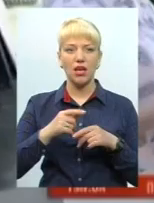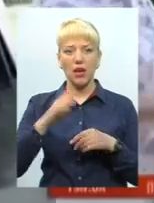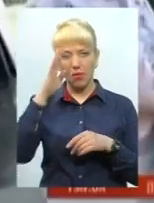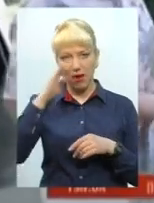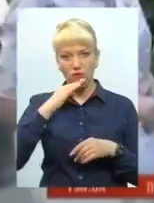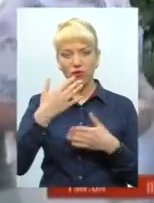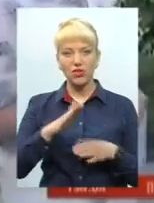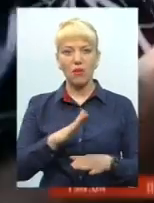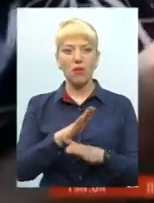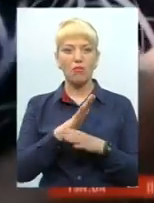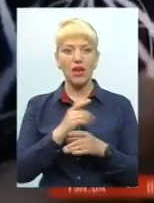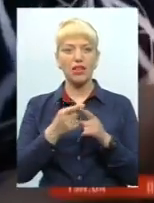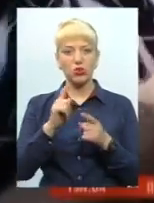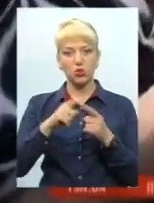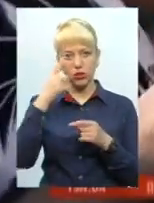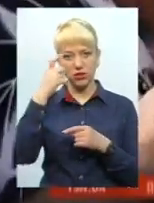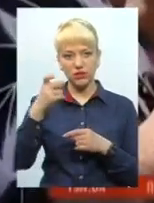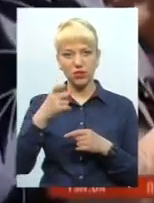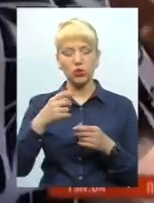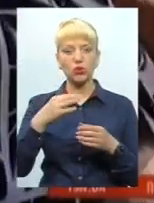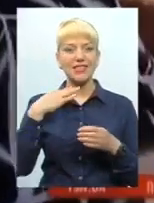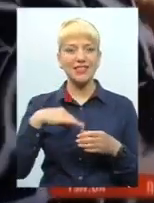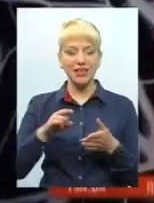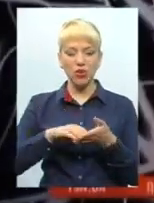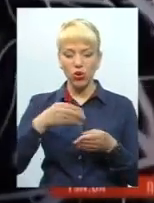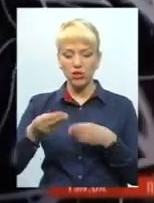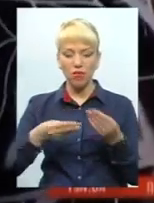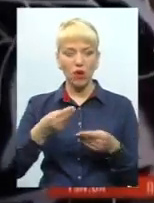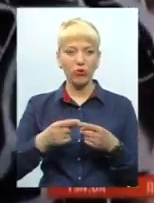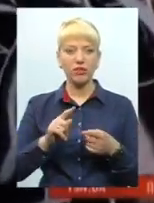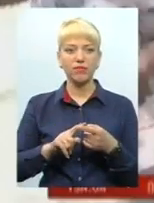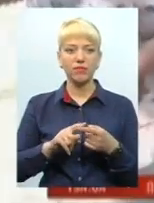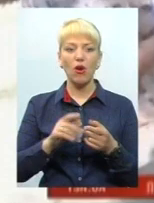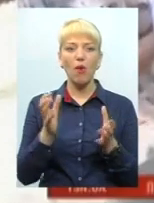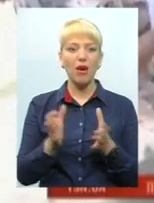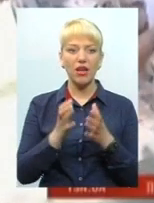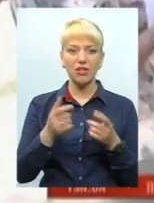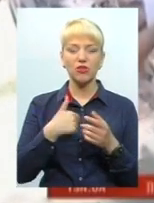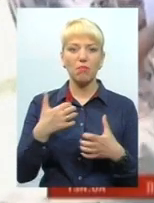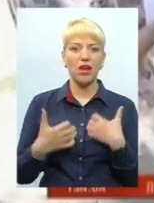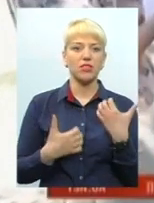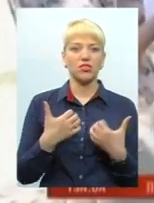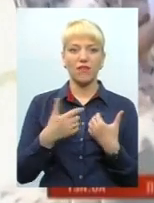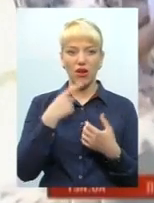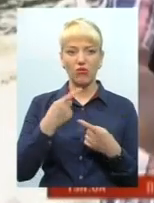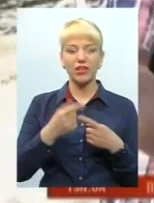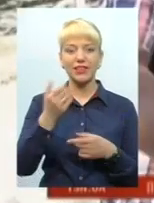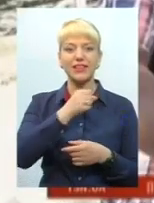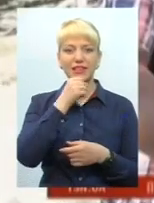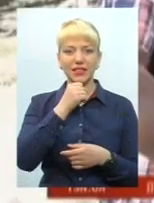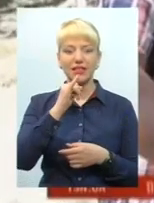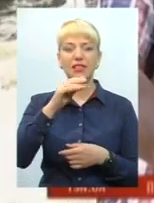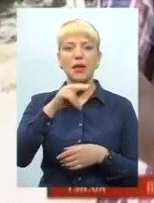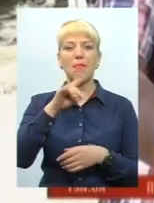дуже обережно. Це щось, знаєте, я переживаю. Їх дідів-прадідів забрали до румунського